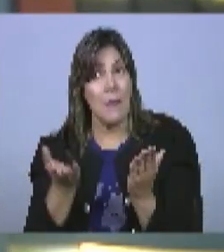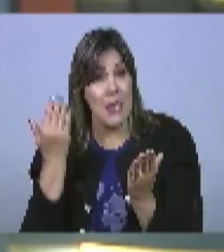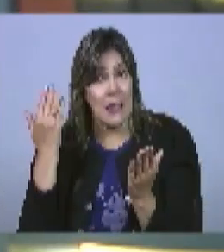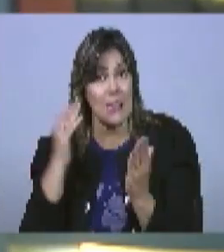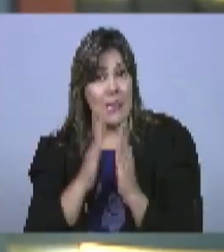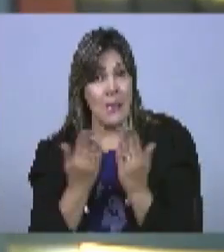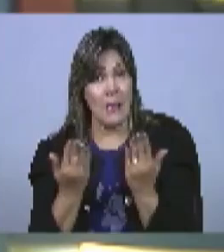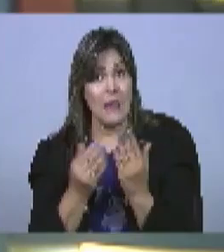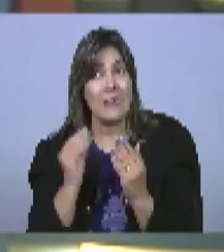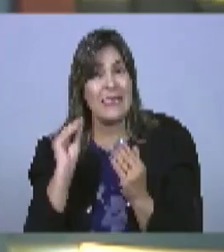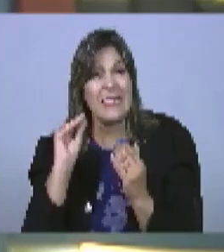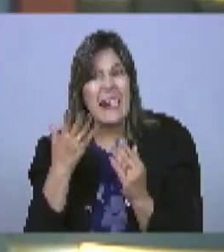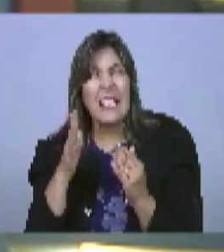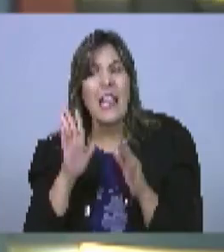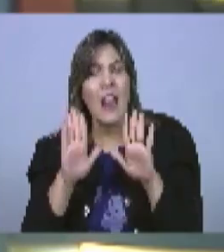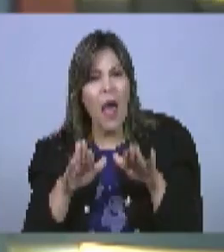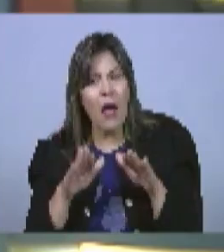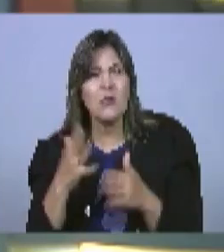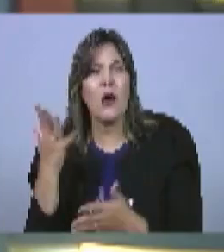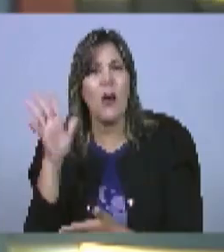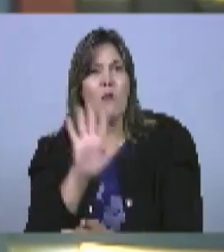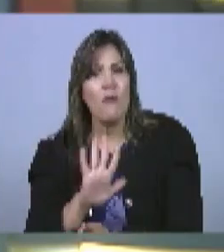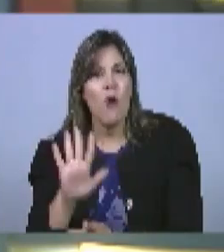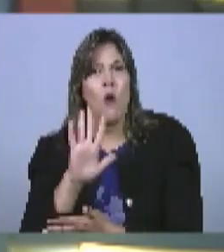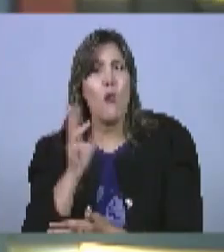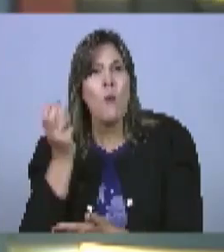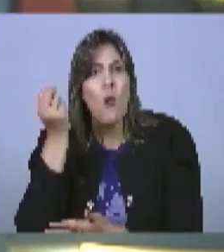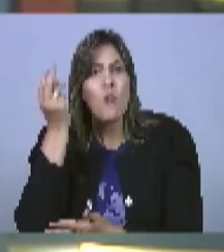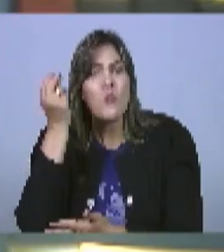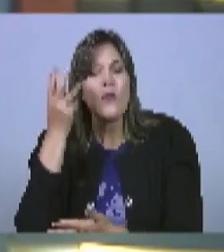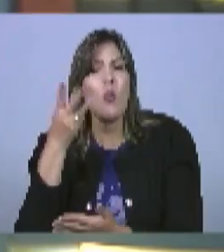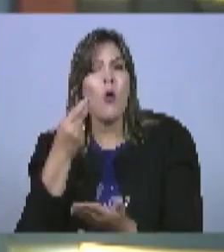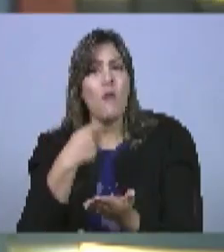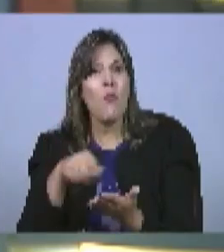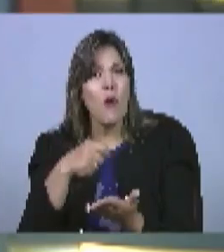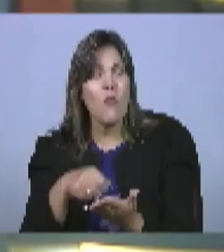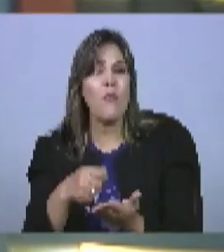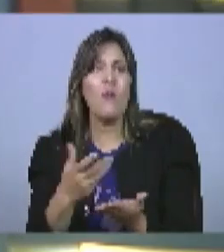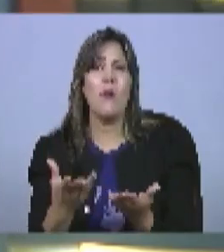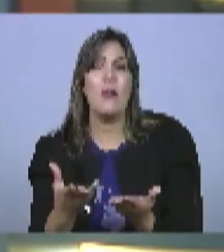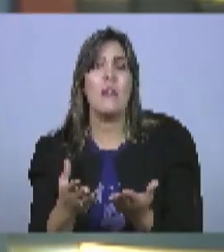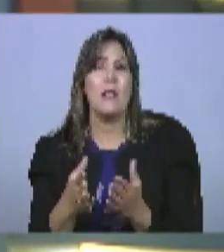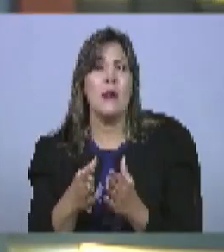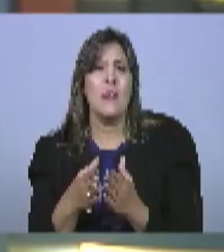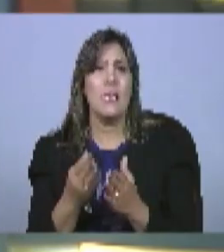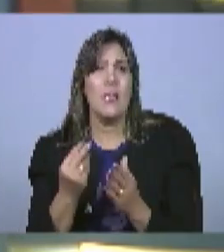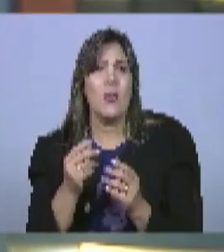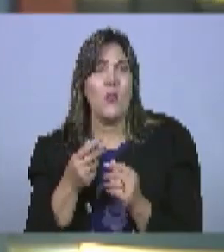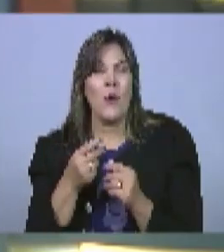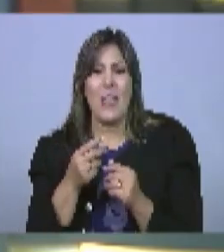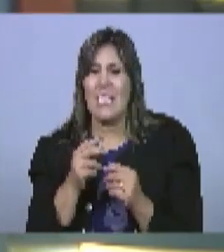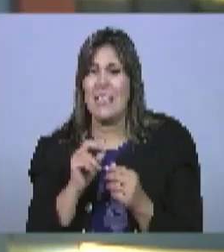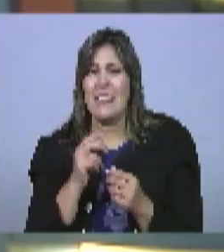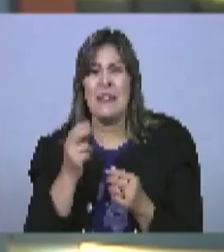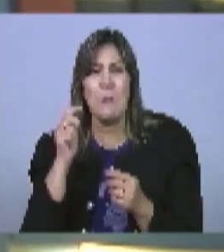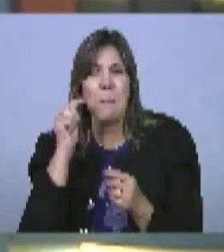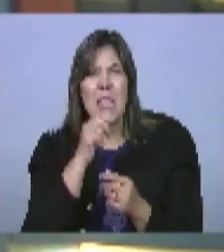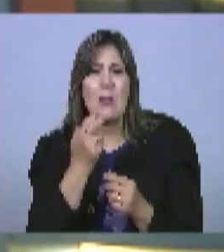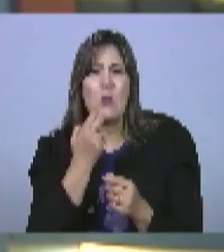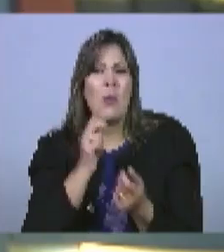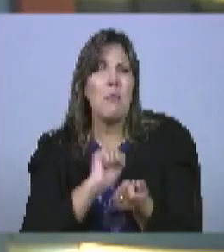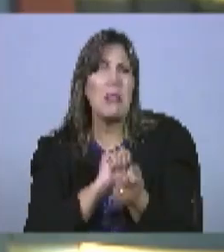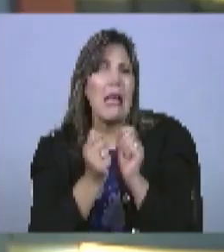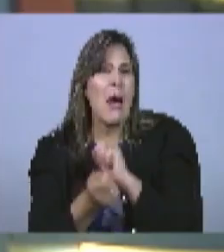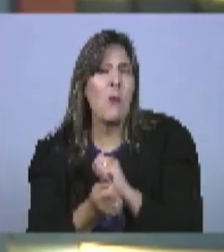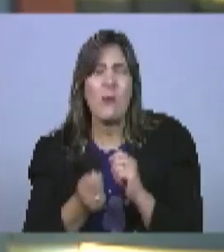ماذا حدث في اوروبا والثقافه الماديه والاستهلاكيه والاباحيه الموجوده